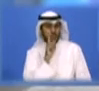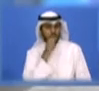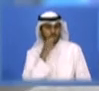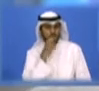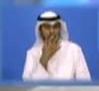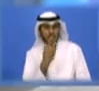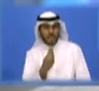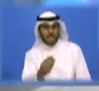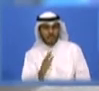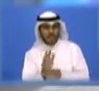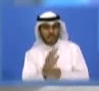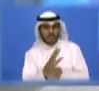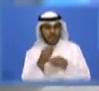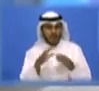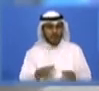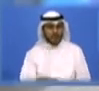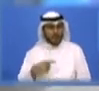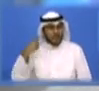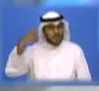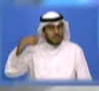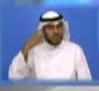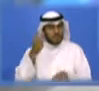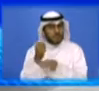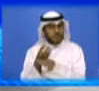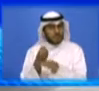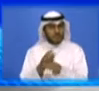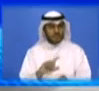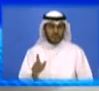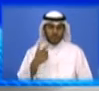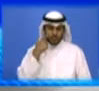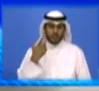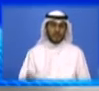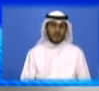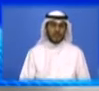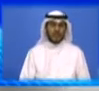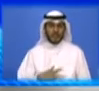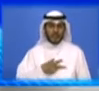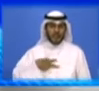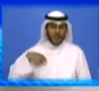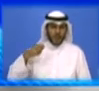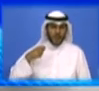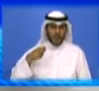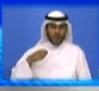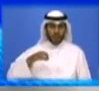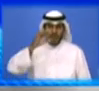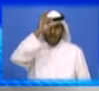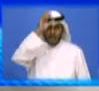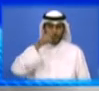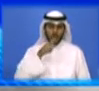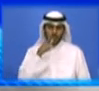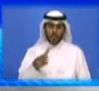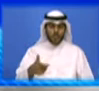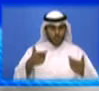والالتحاق بالجماعات المتطرفة دينيا وفكريا. وحذرت الوزارة في بيان صحفي لها اليوم